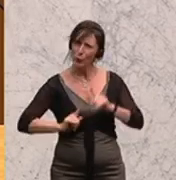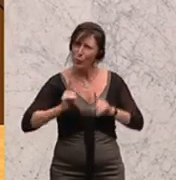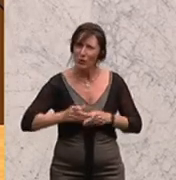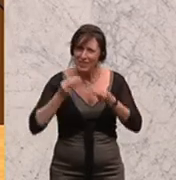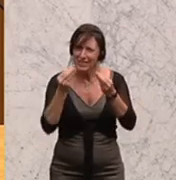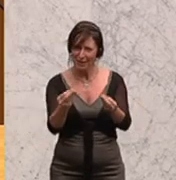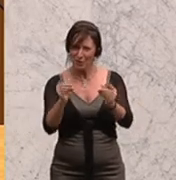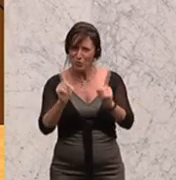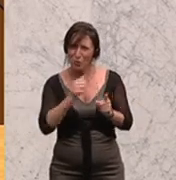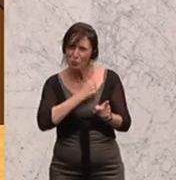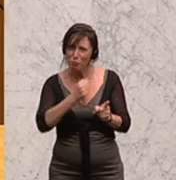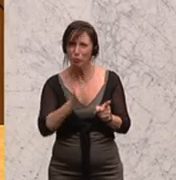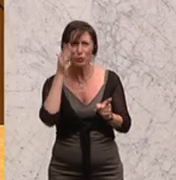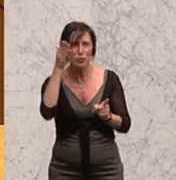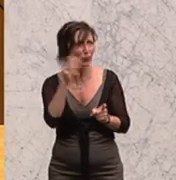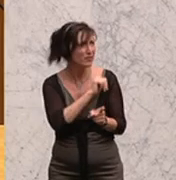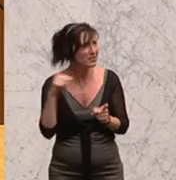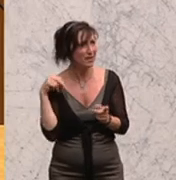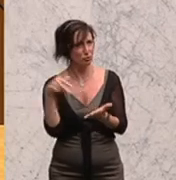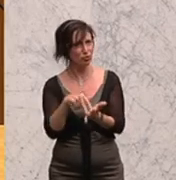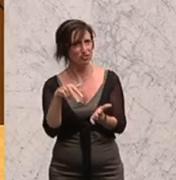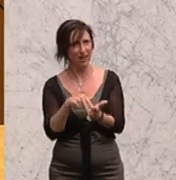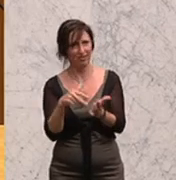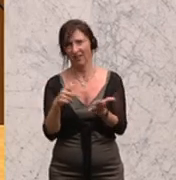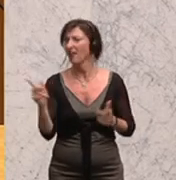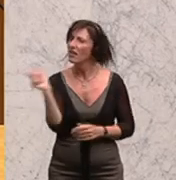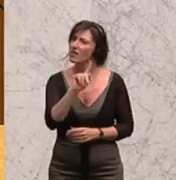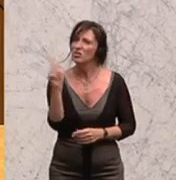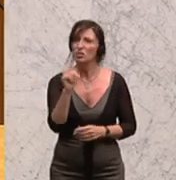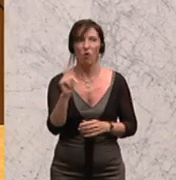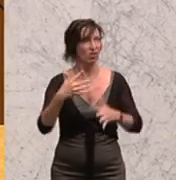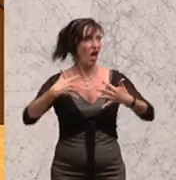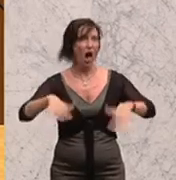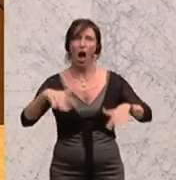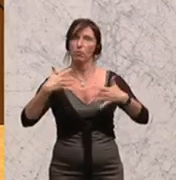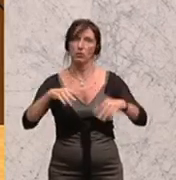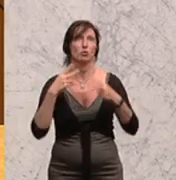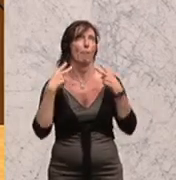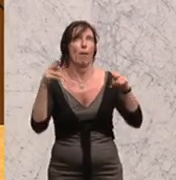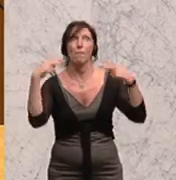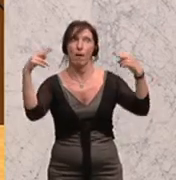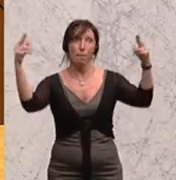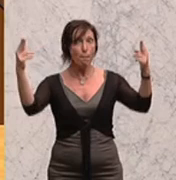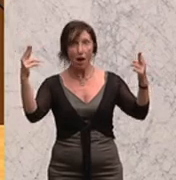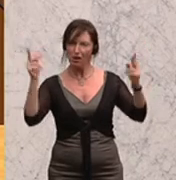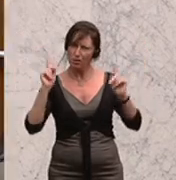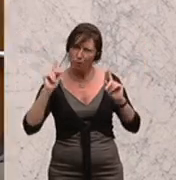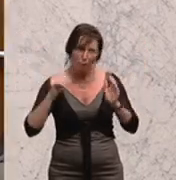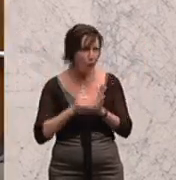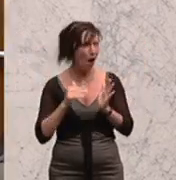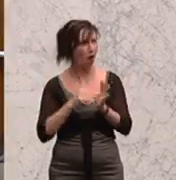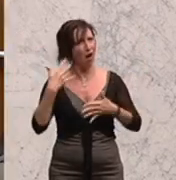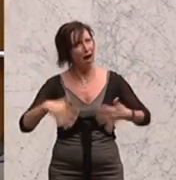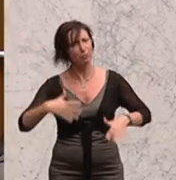Mut fassen in die Selbstständigkeit, damit wir aus dieser Spirale der Arbeitslosigkeit herauskommen.